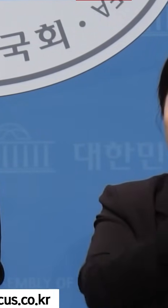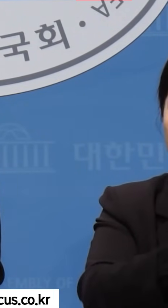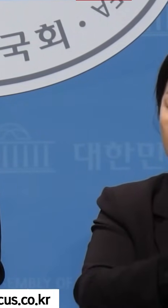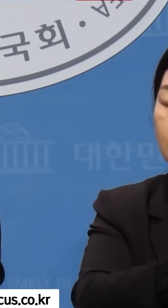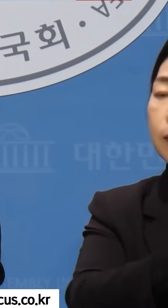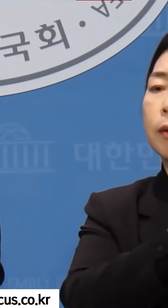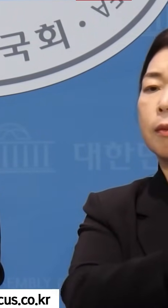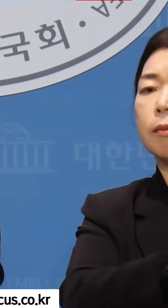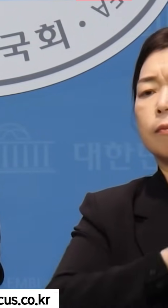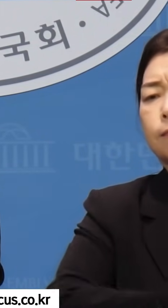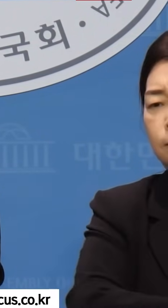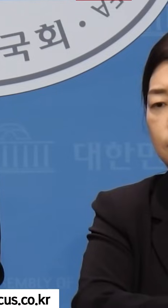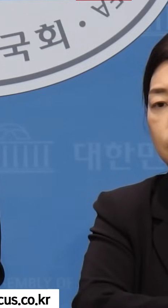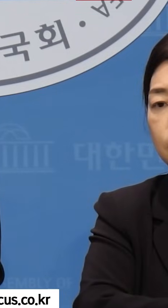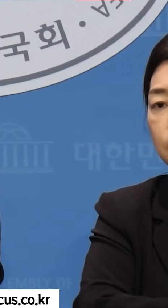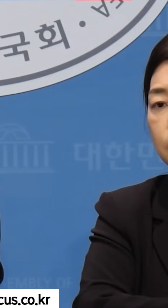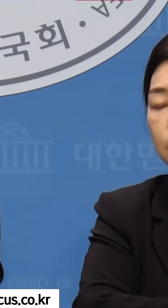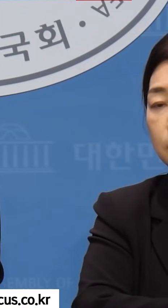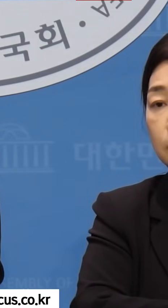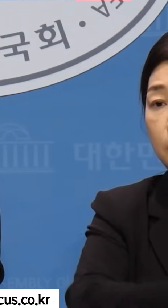재산의 최초 관리자